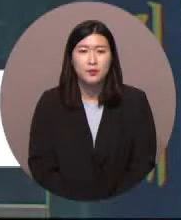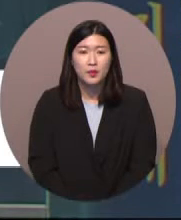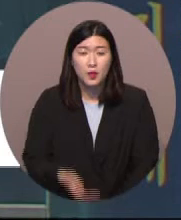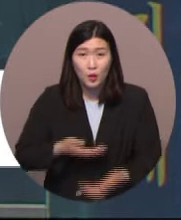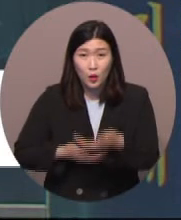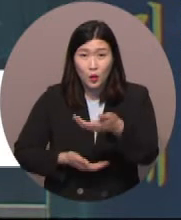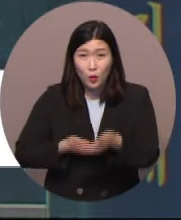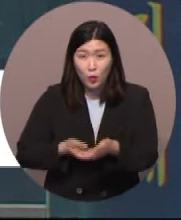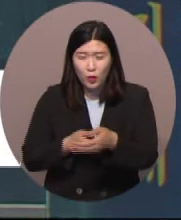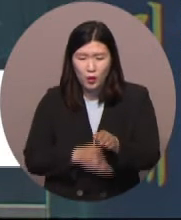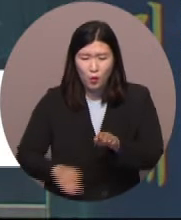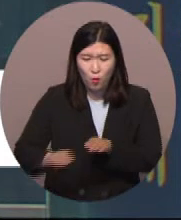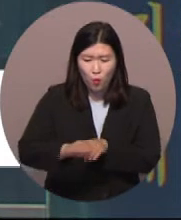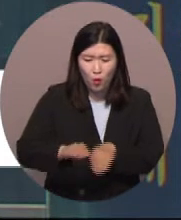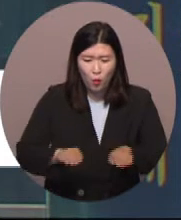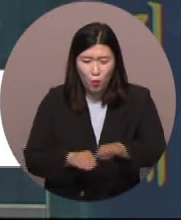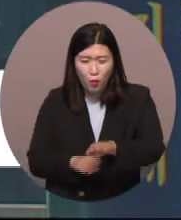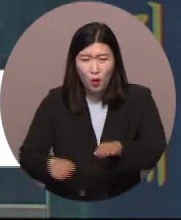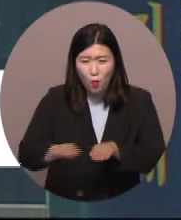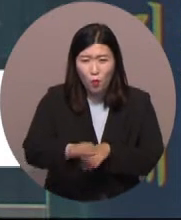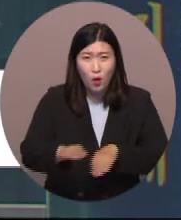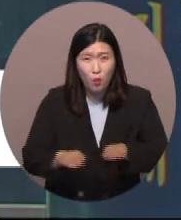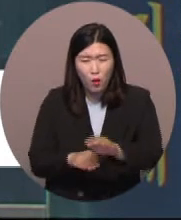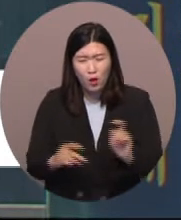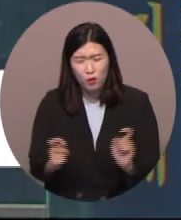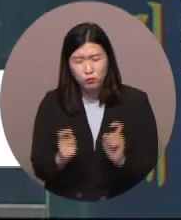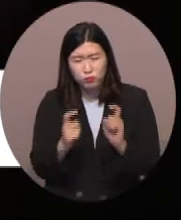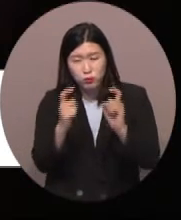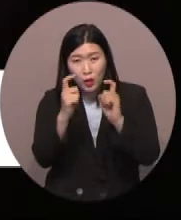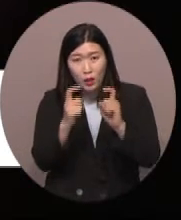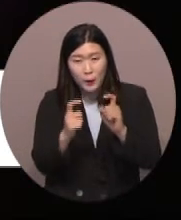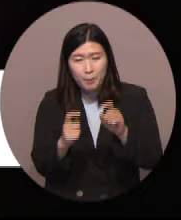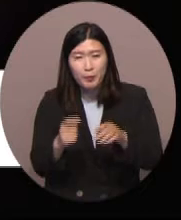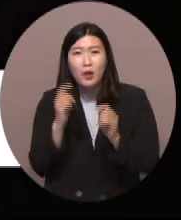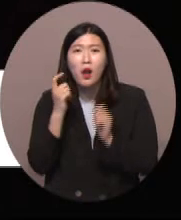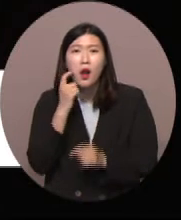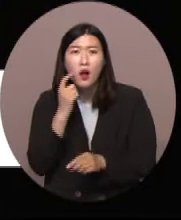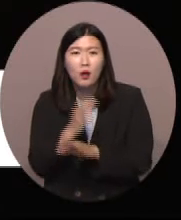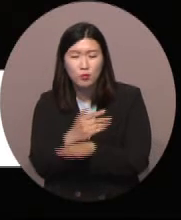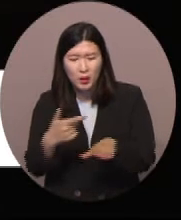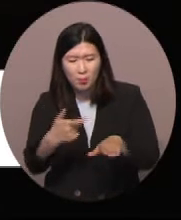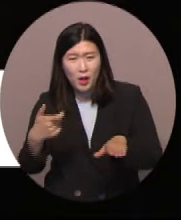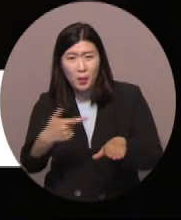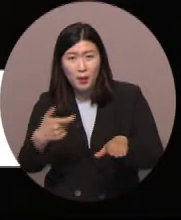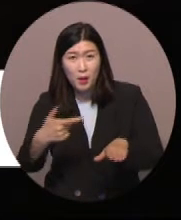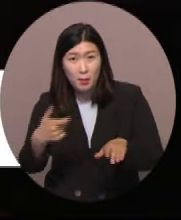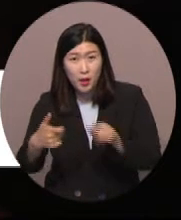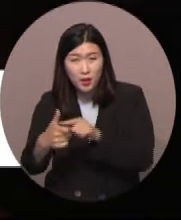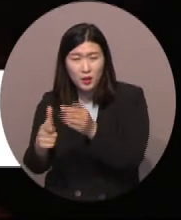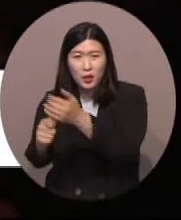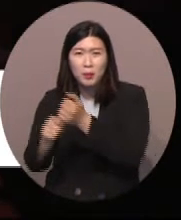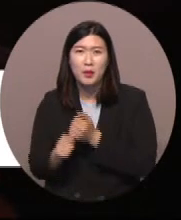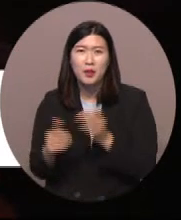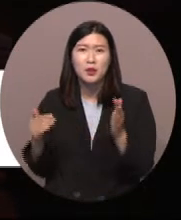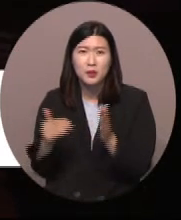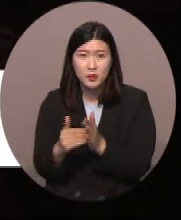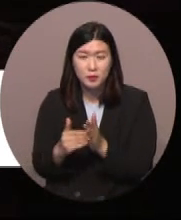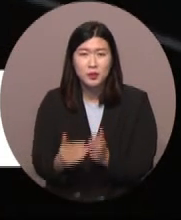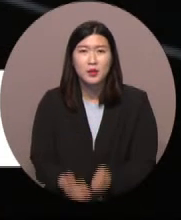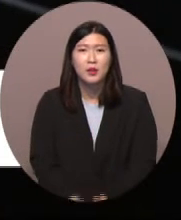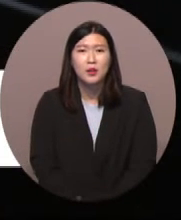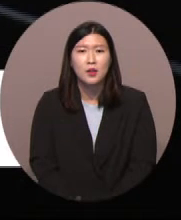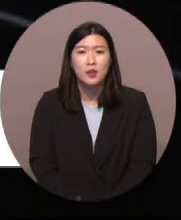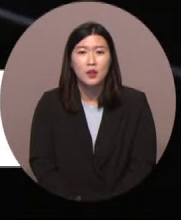고속도로에서 앞지르기를 방해한다 며 옆 차로를 달리던 차량에 비비탄 총을 쏜 운전자가 경찰에 붙잡혔습니다